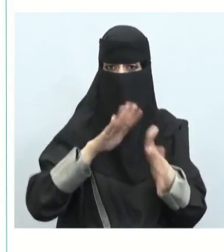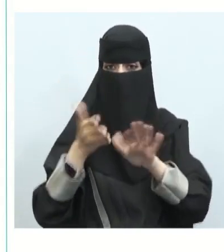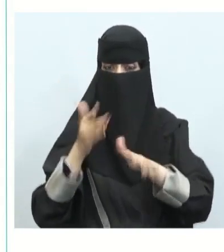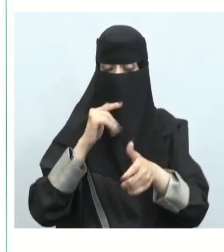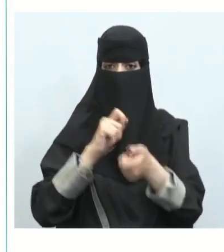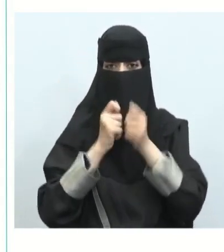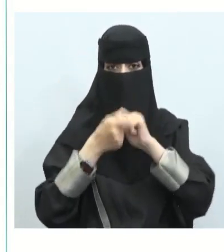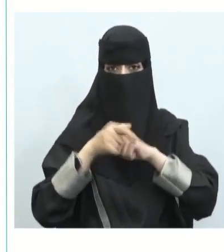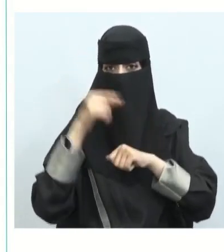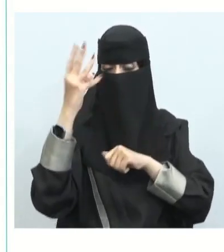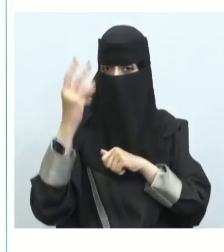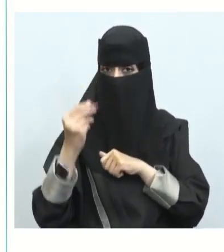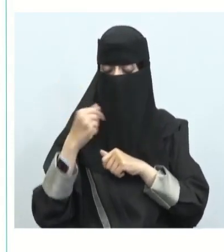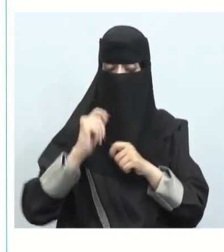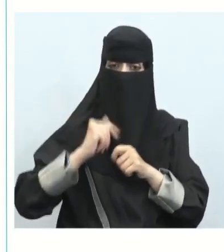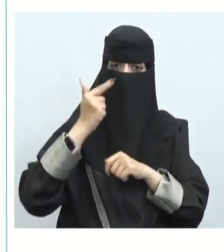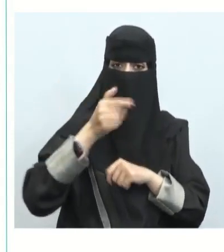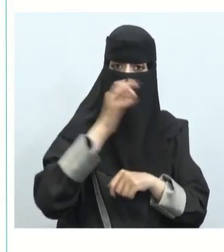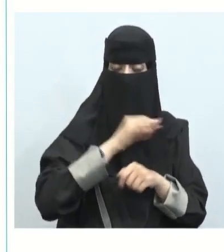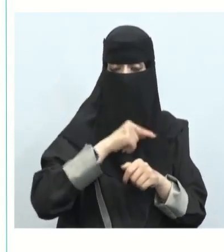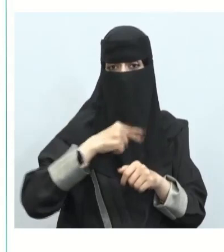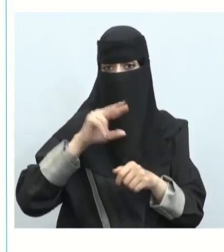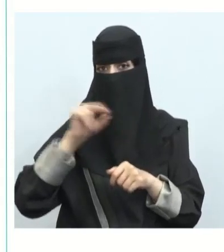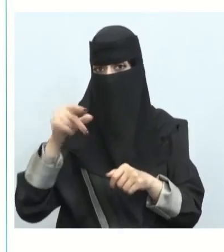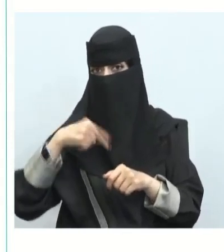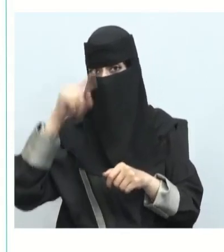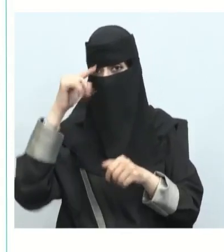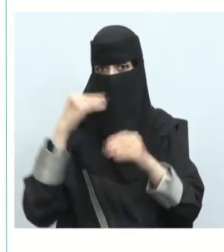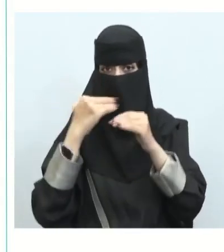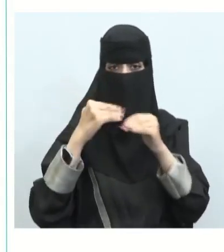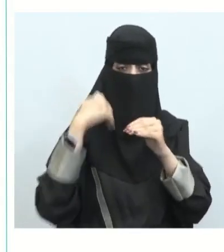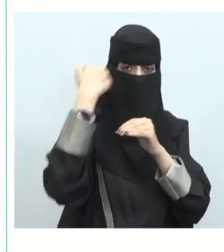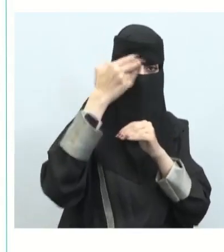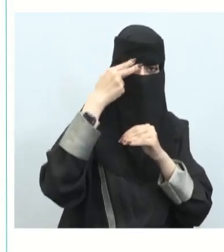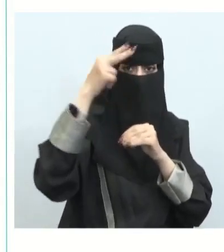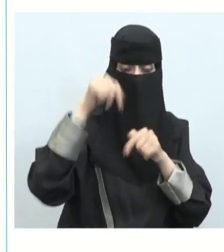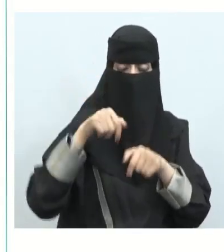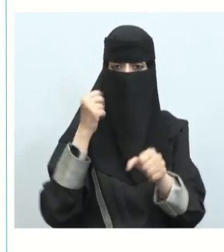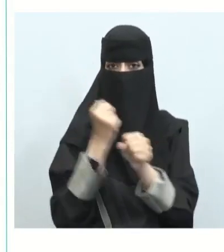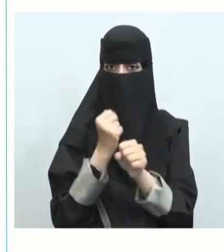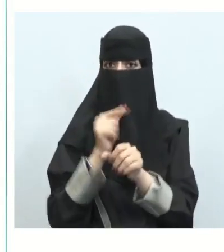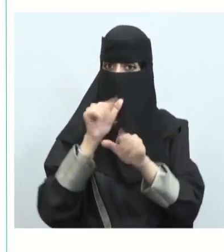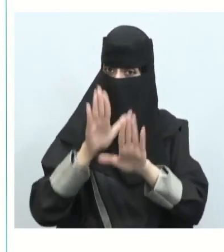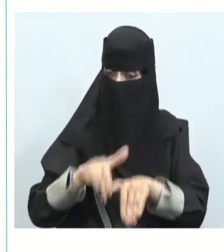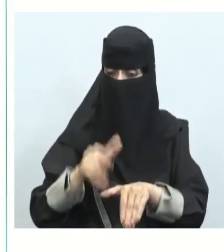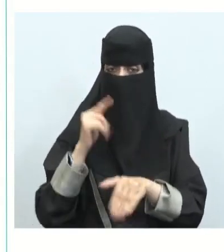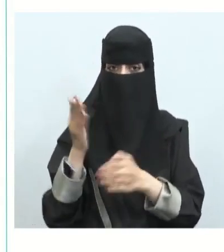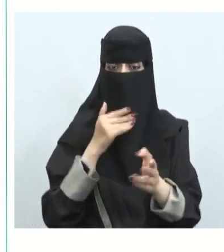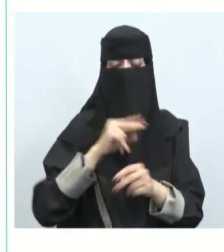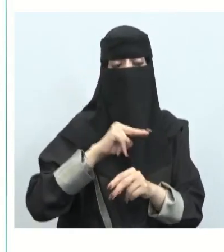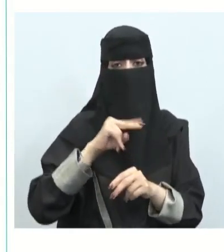التغيير احيانا عددا من النتائج الايجابيه مثل ما انتجته رؤيه السعوديه 20 30 فرص عمل اصبح هنالك فرص عمل